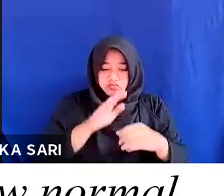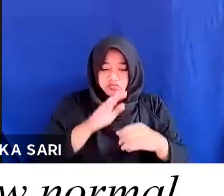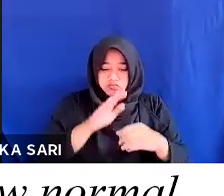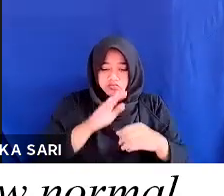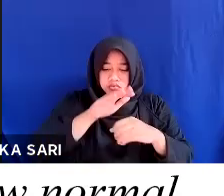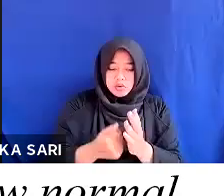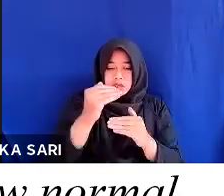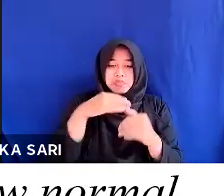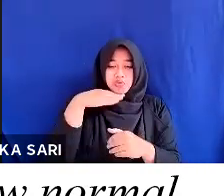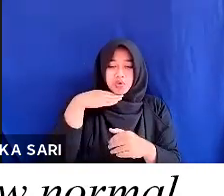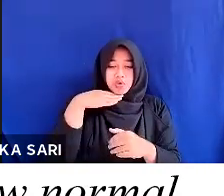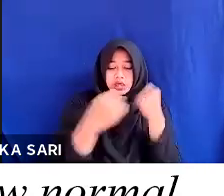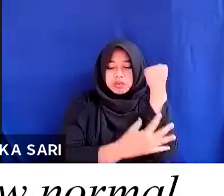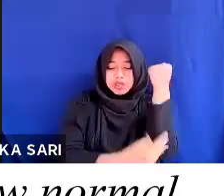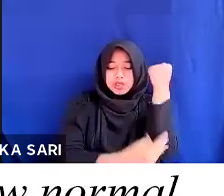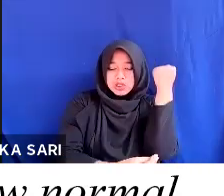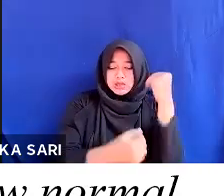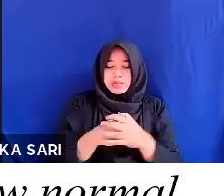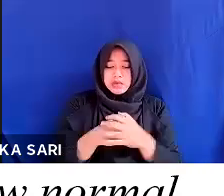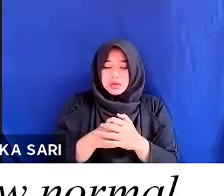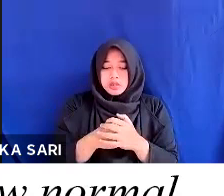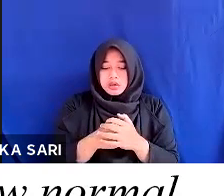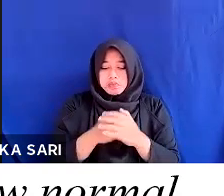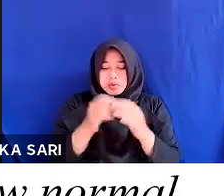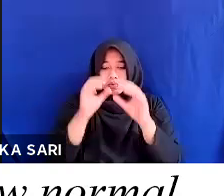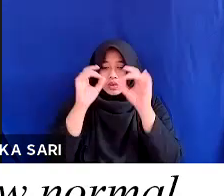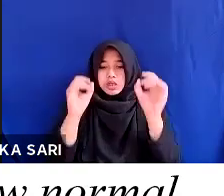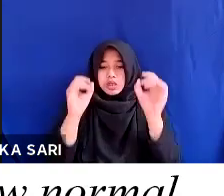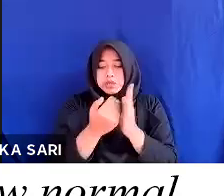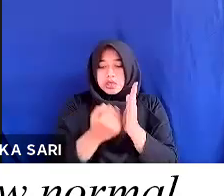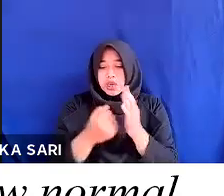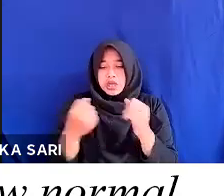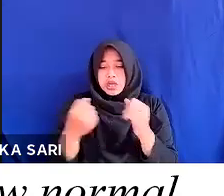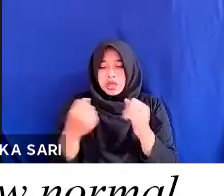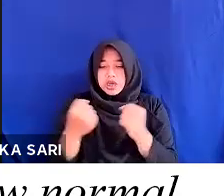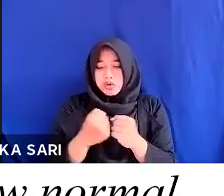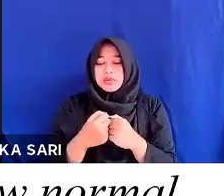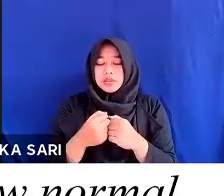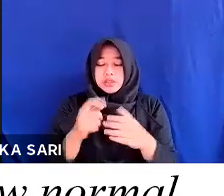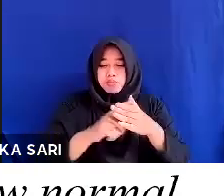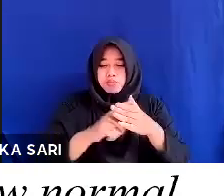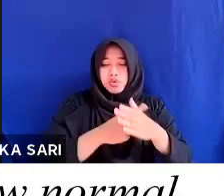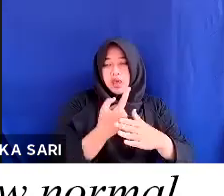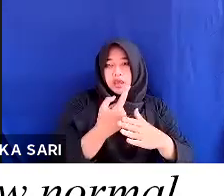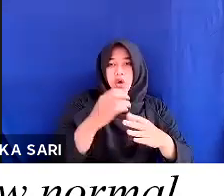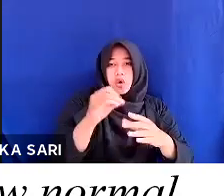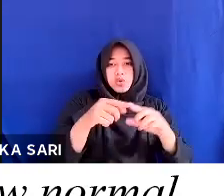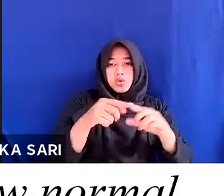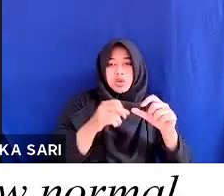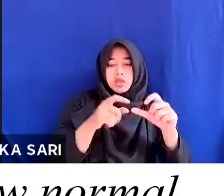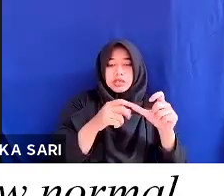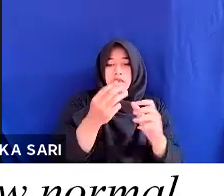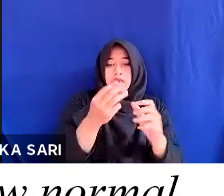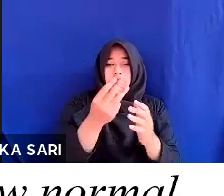ketimpangan. Berbagai kebijakan darurat telah diluncurkan otoritas ekonomi untuk mengatasi pandemi,